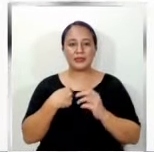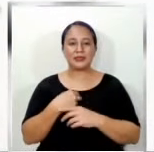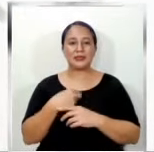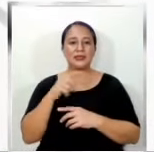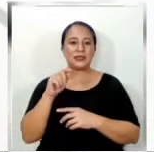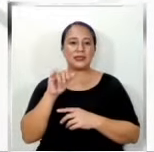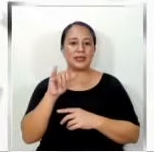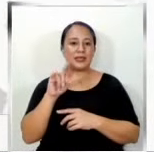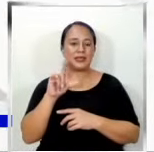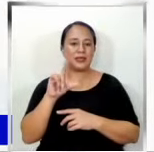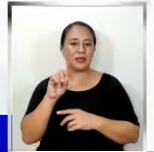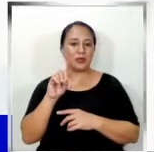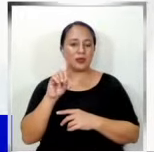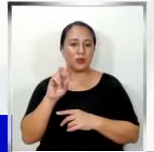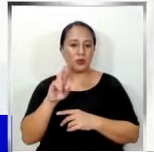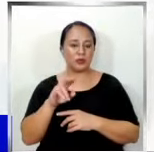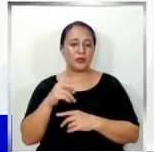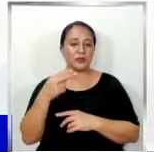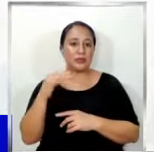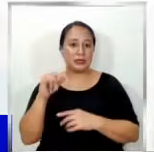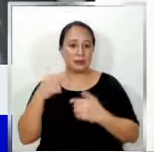ako, lalaban ako ulit.